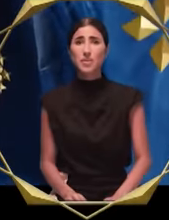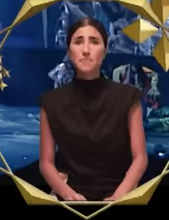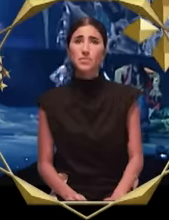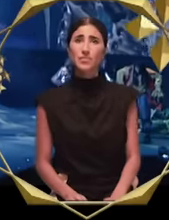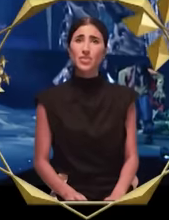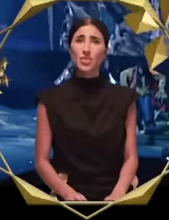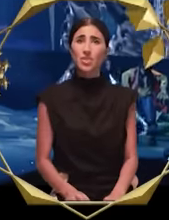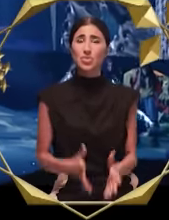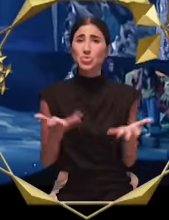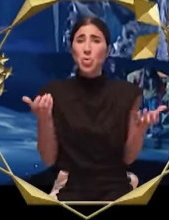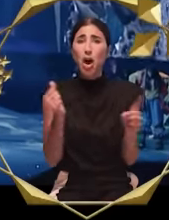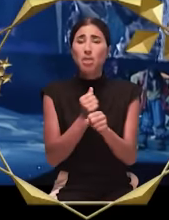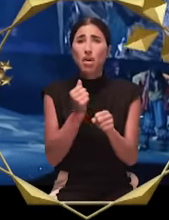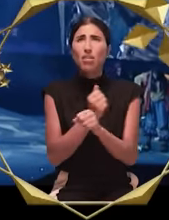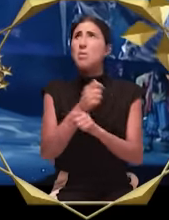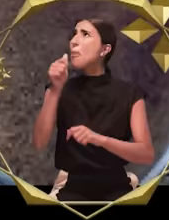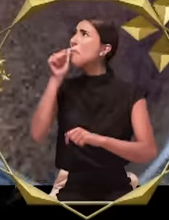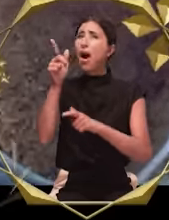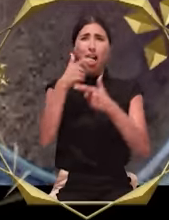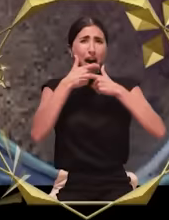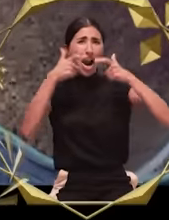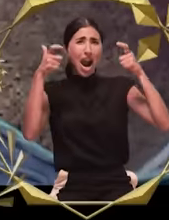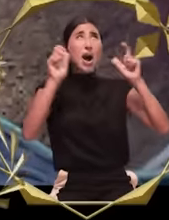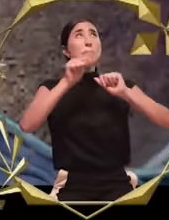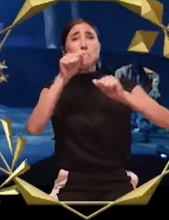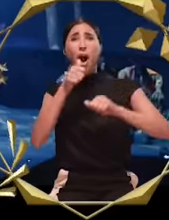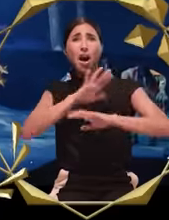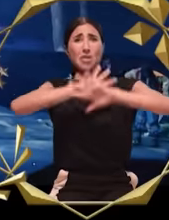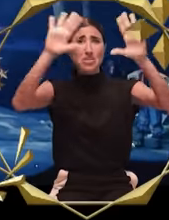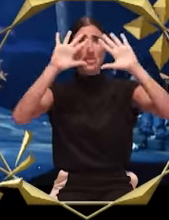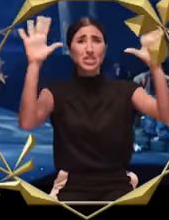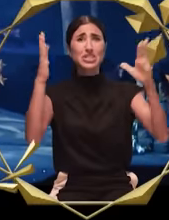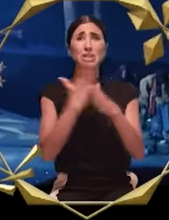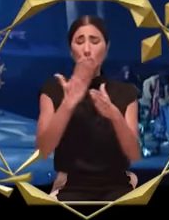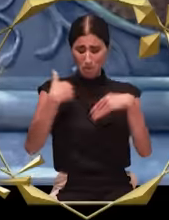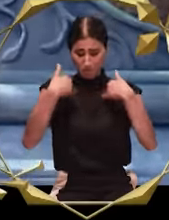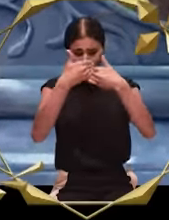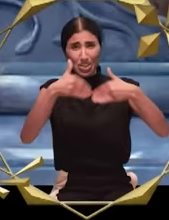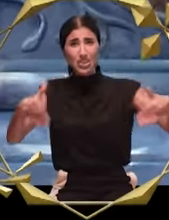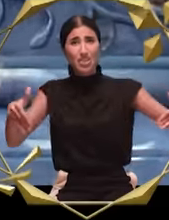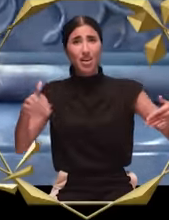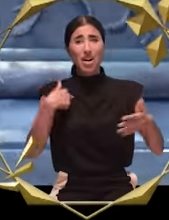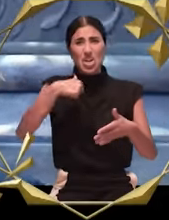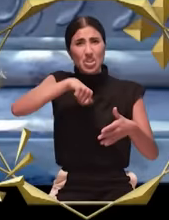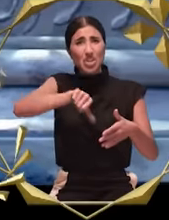كيف صار؟ ما هذا الماء؟ أبعدوا عني.